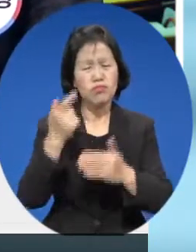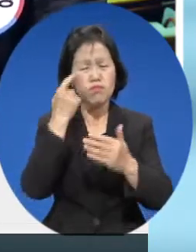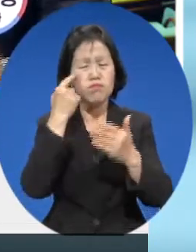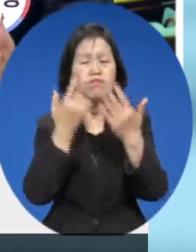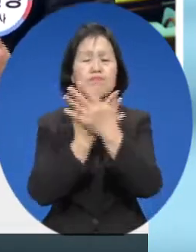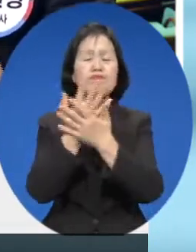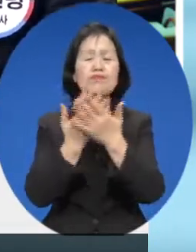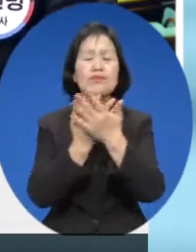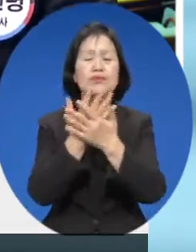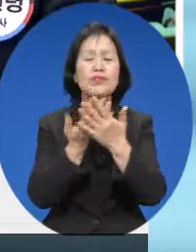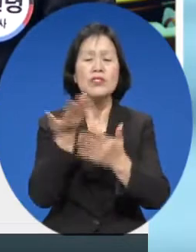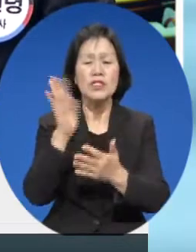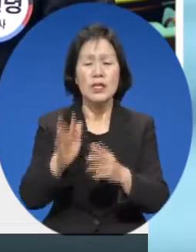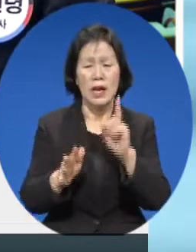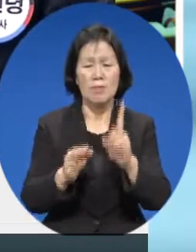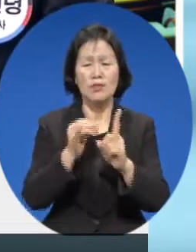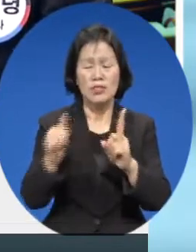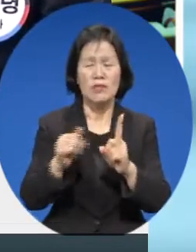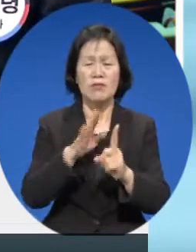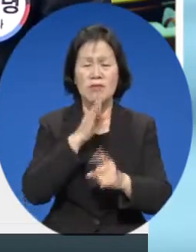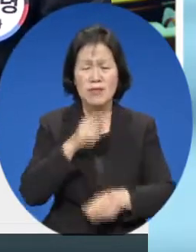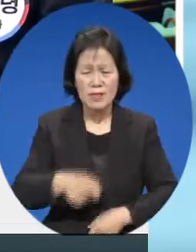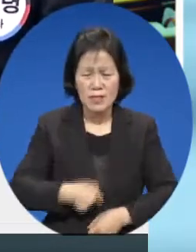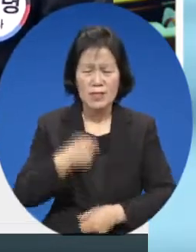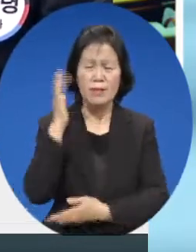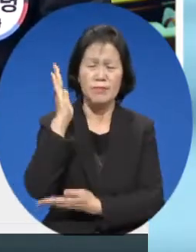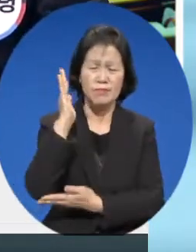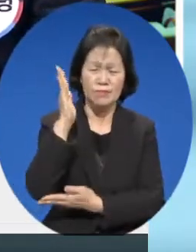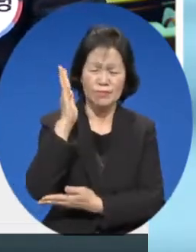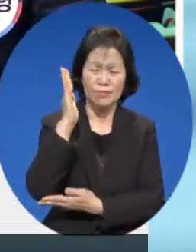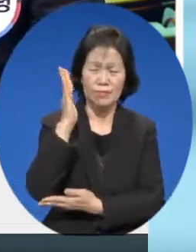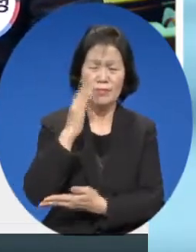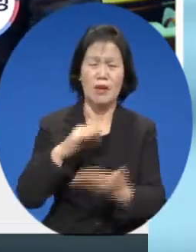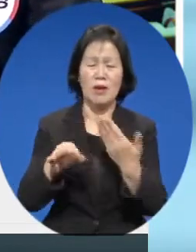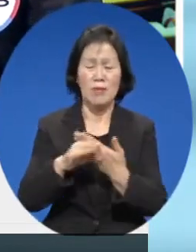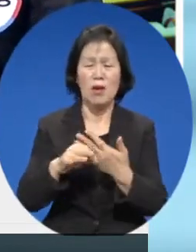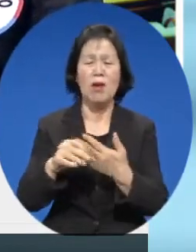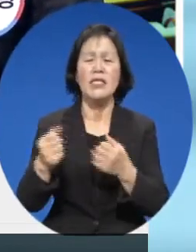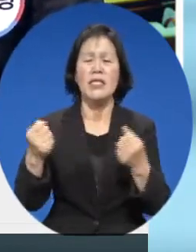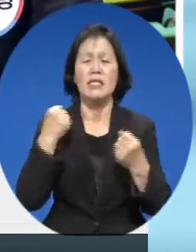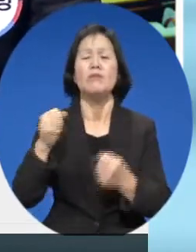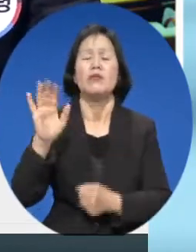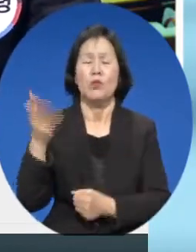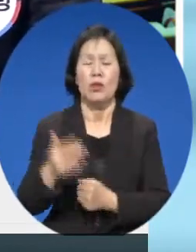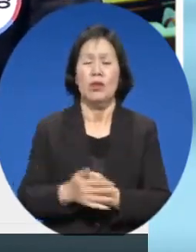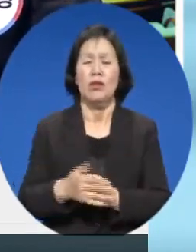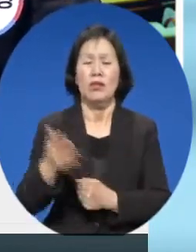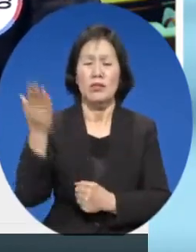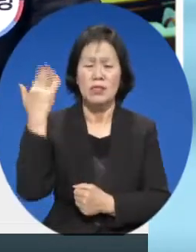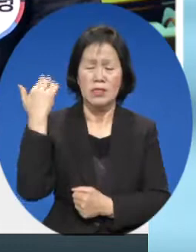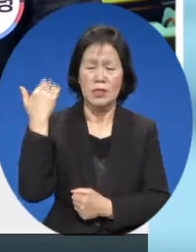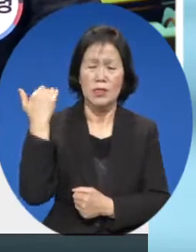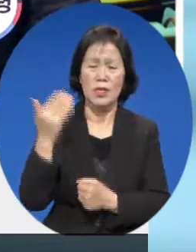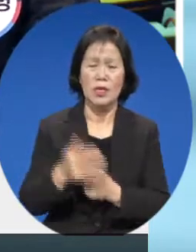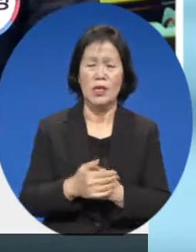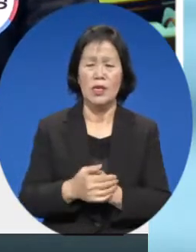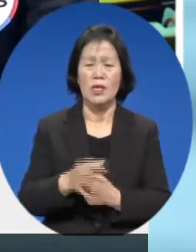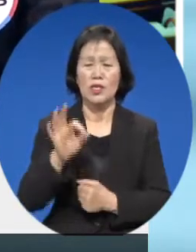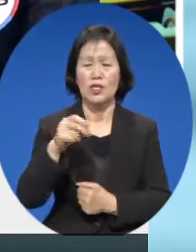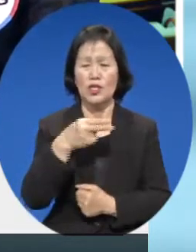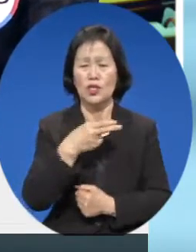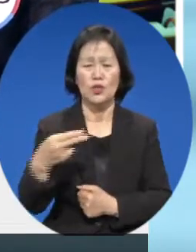그렇지만 한 분이라도 나가서 정말 진정하게 얘기한다 보면 그것이 울림이 클 것입니다 마치 지난번에 그 어 유닛의 의원